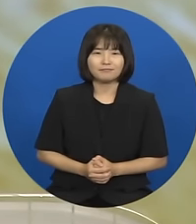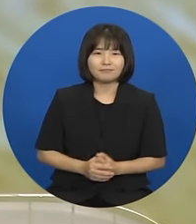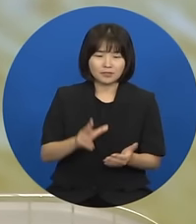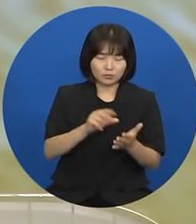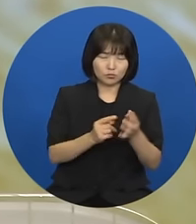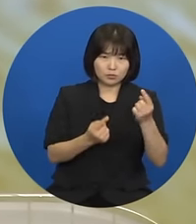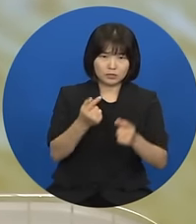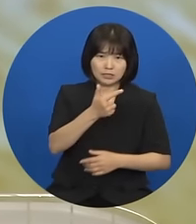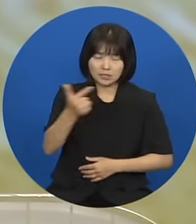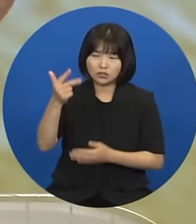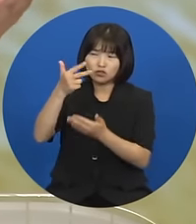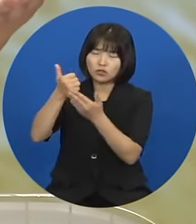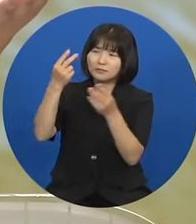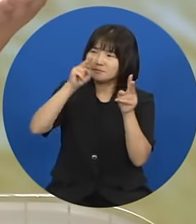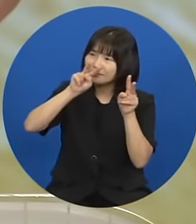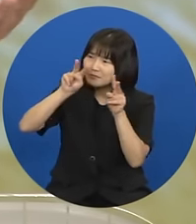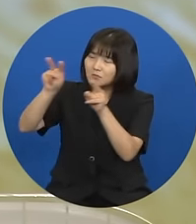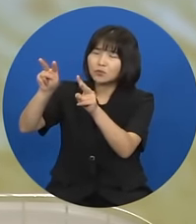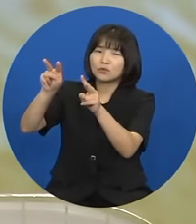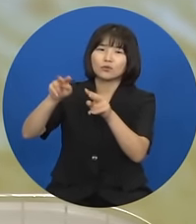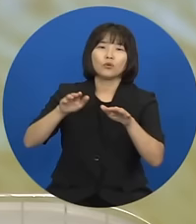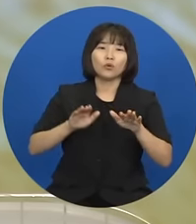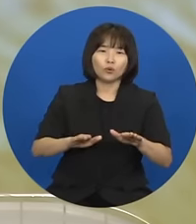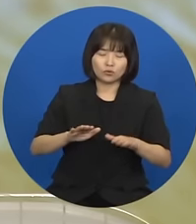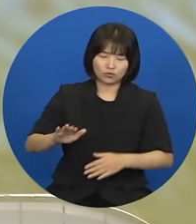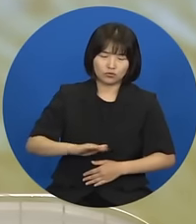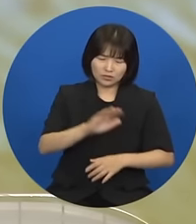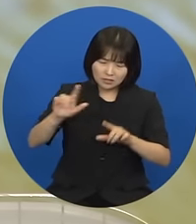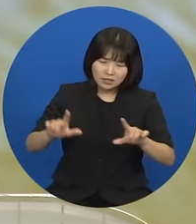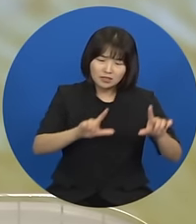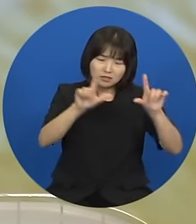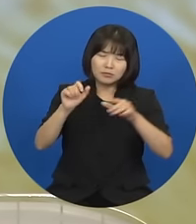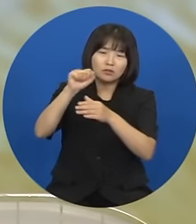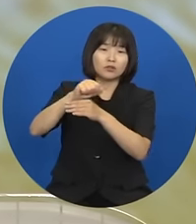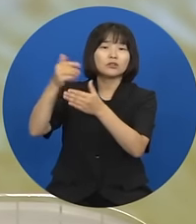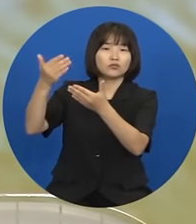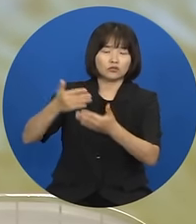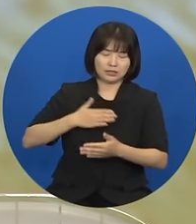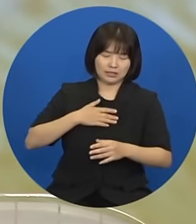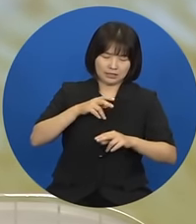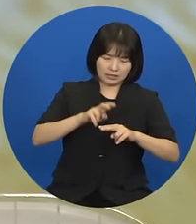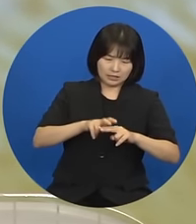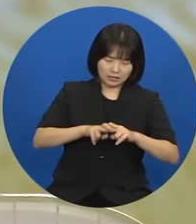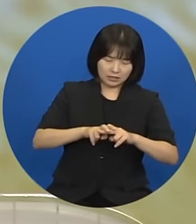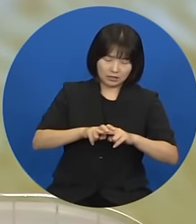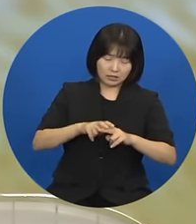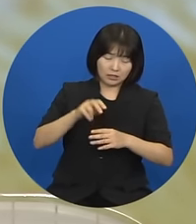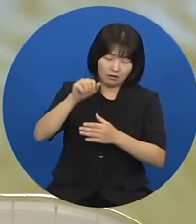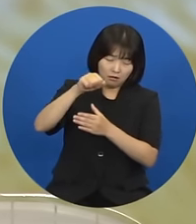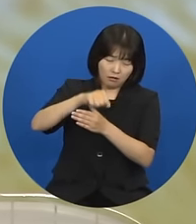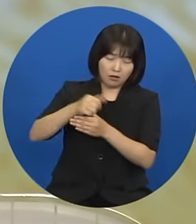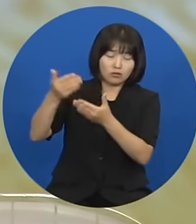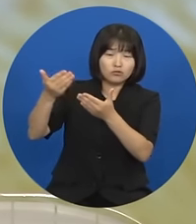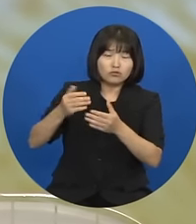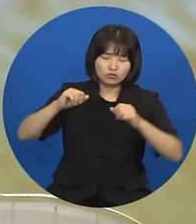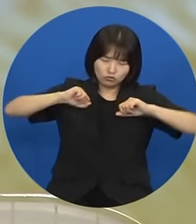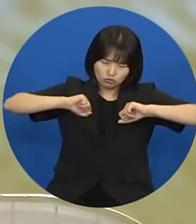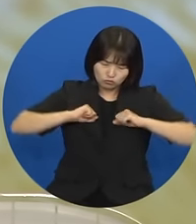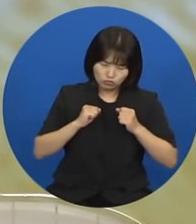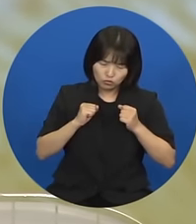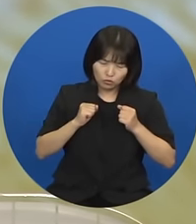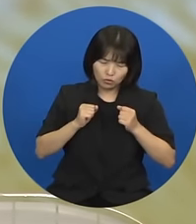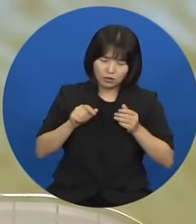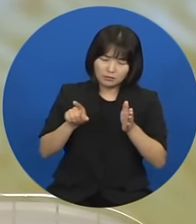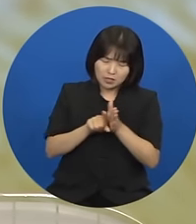문제보다 크신 주님을 바라보고 오늘 우리 삶에 허락하신, 나의 자리에서 허락하신 순종의 길을,